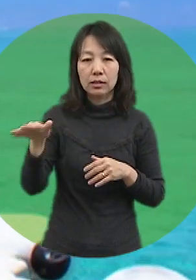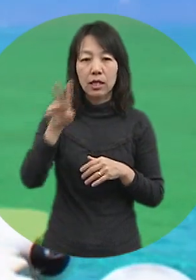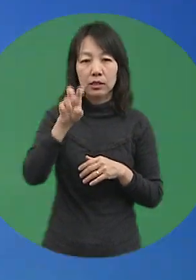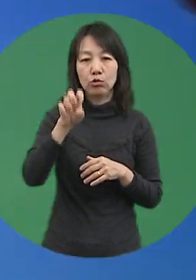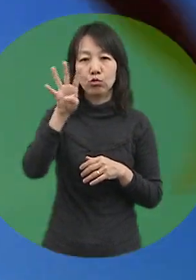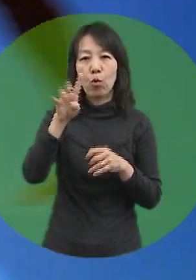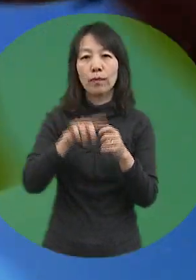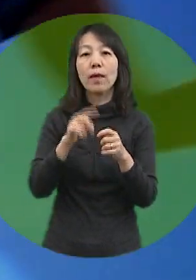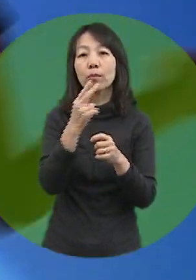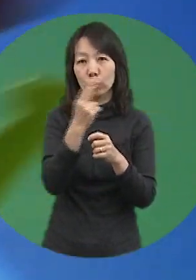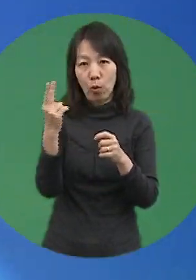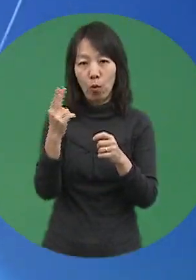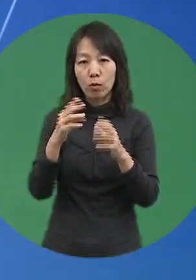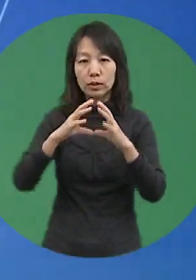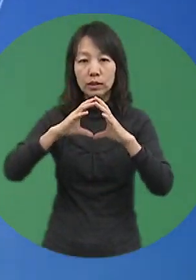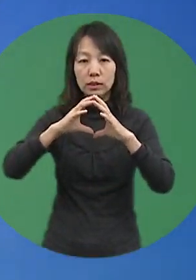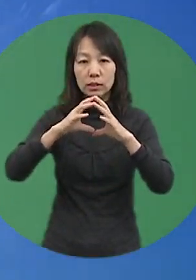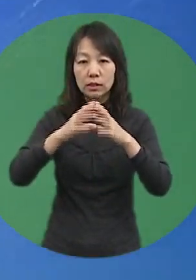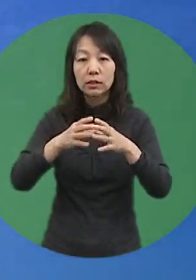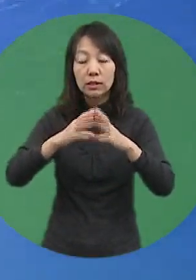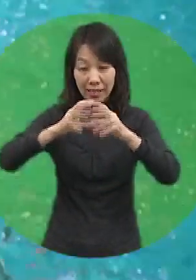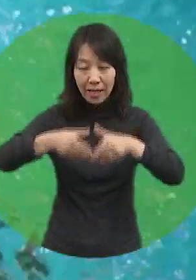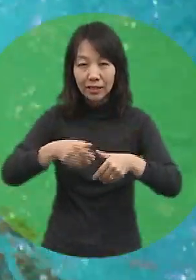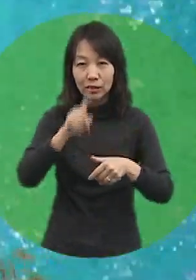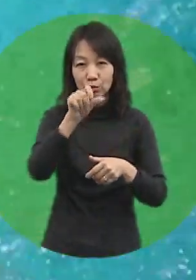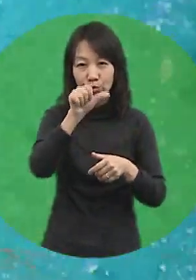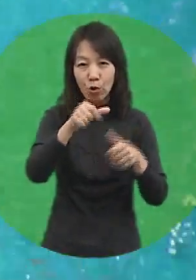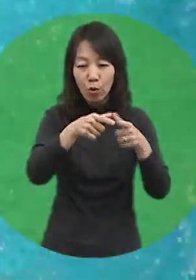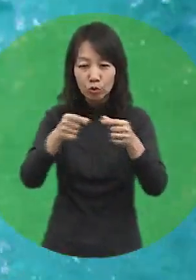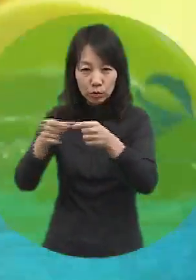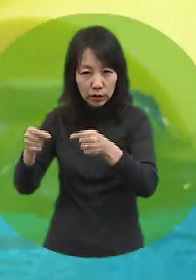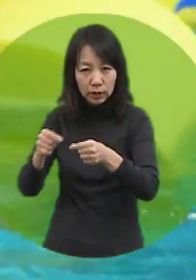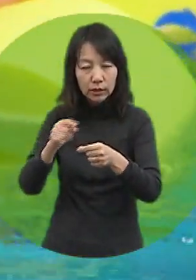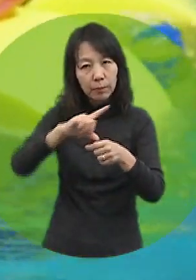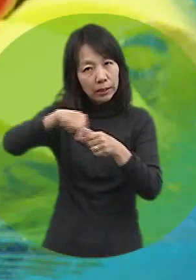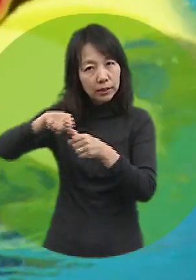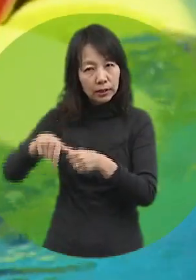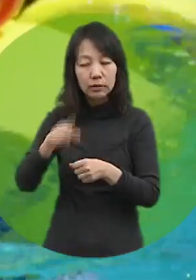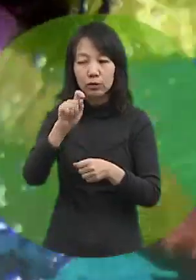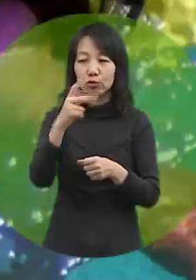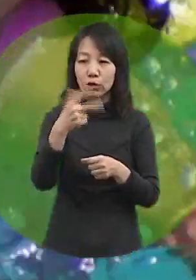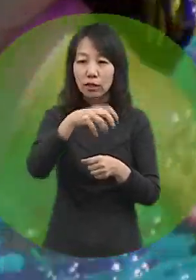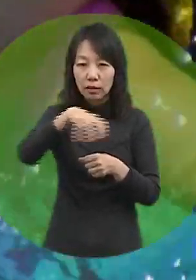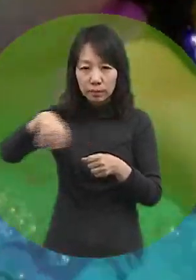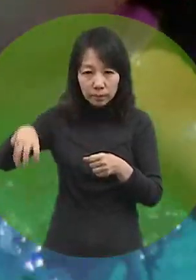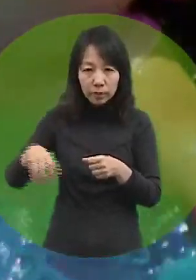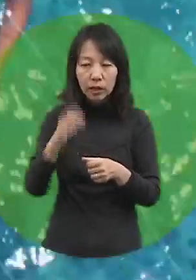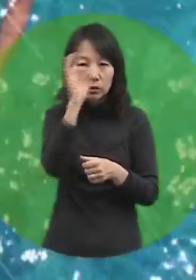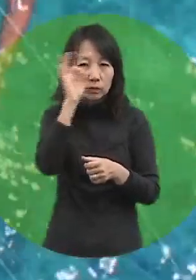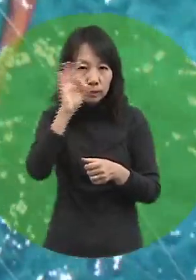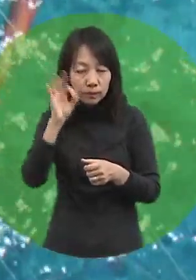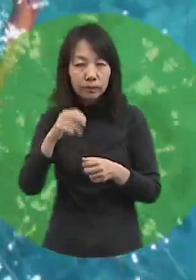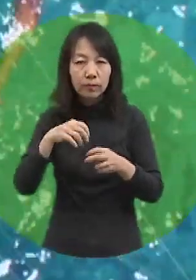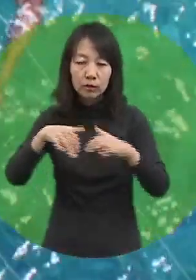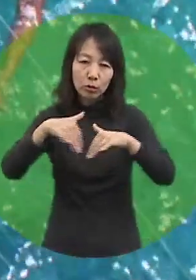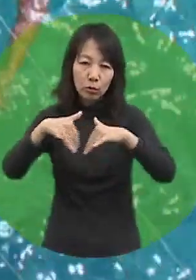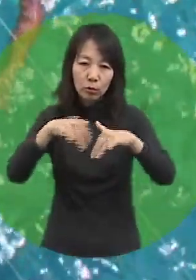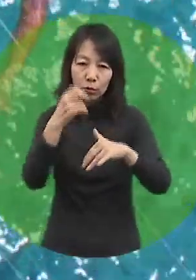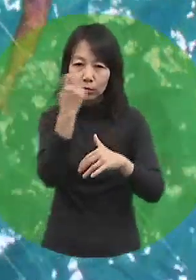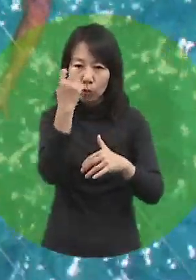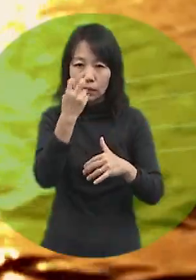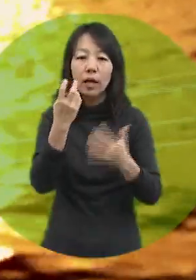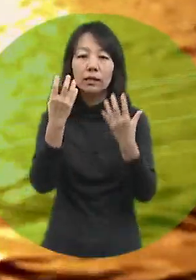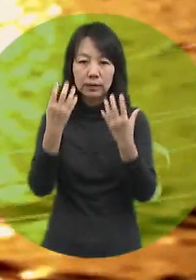世界15カ国17地域で実施した市場調査を踏まえ決定された沖縄観光ブランドロゴです